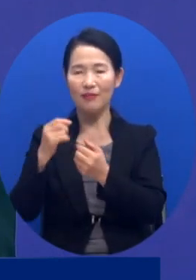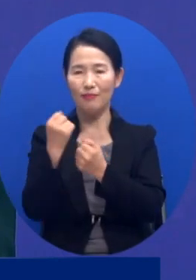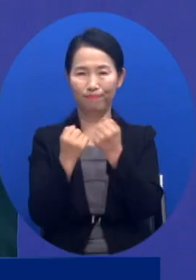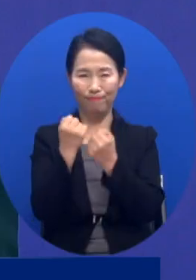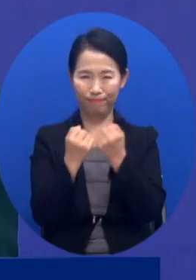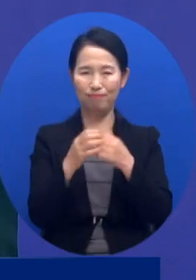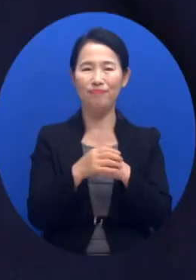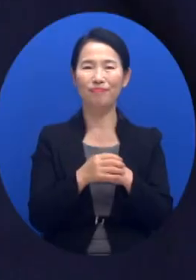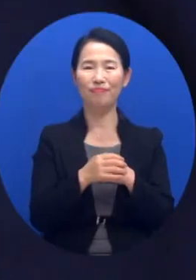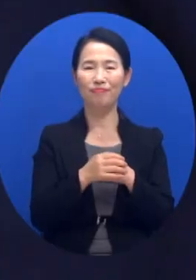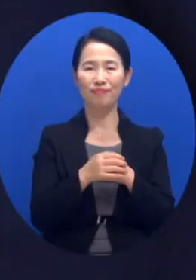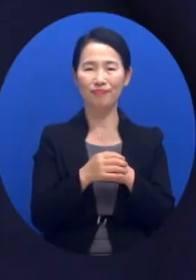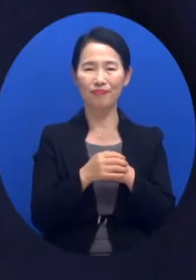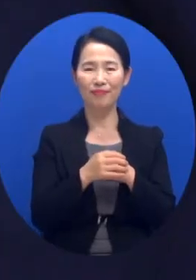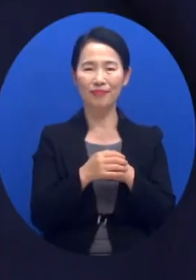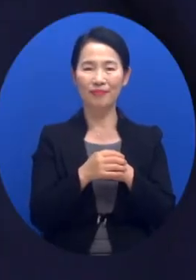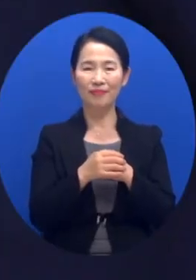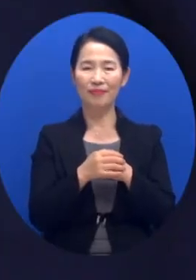기자입니다.